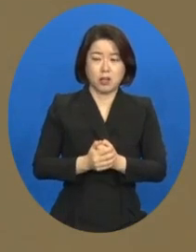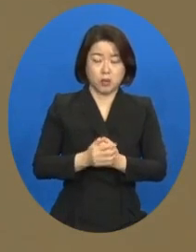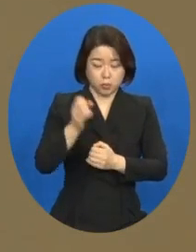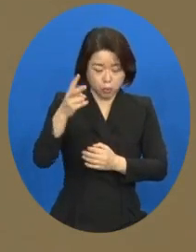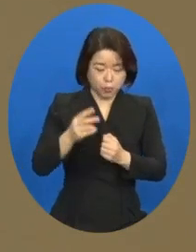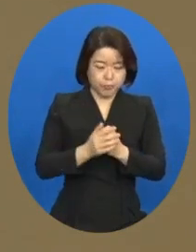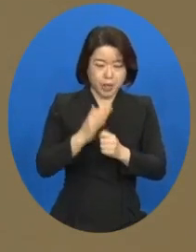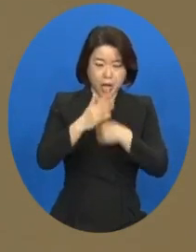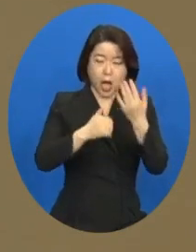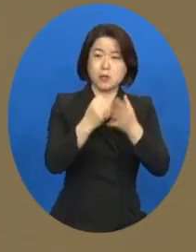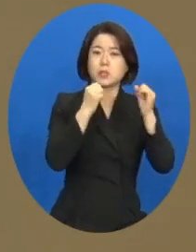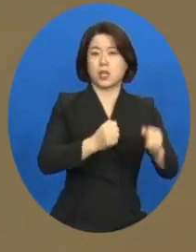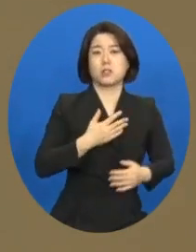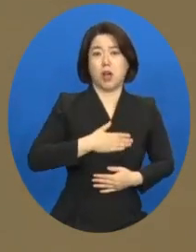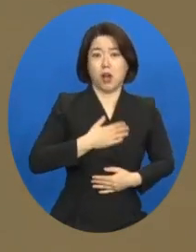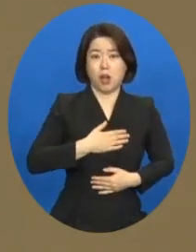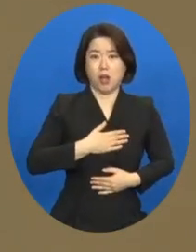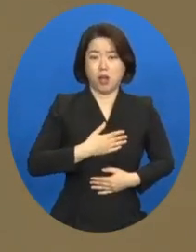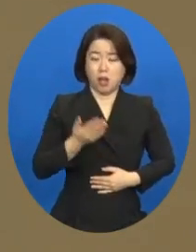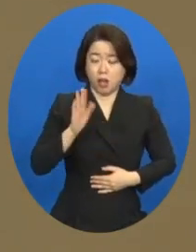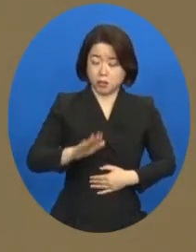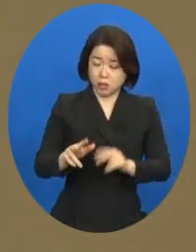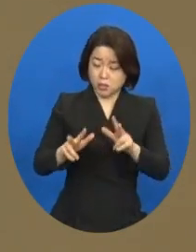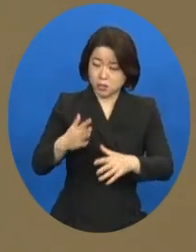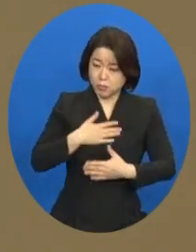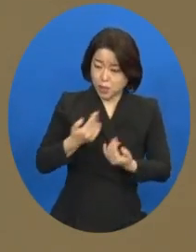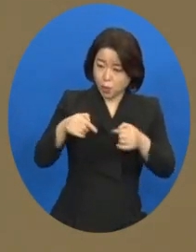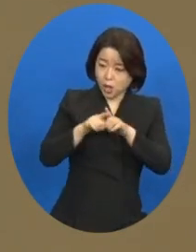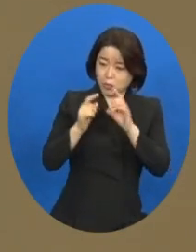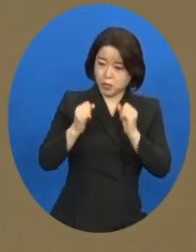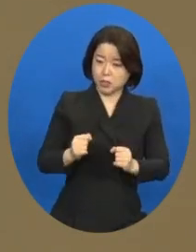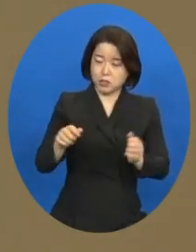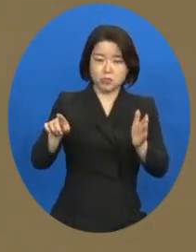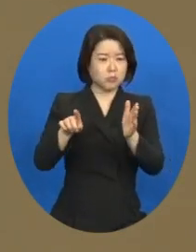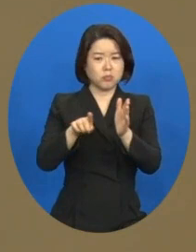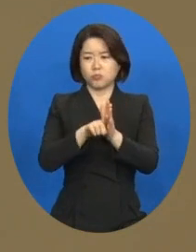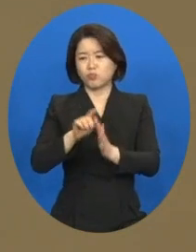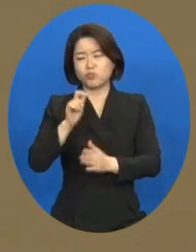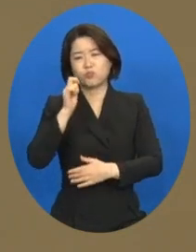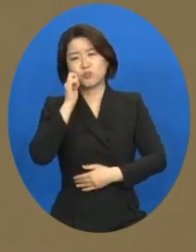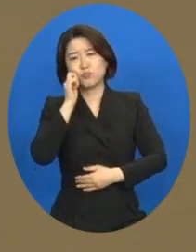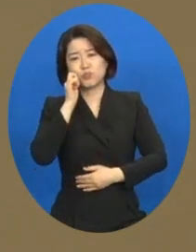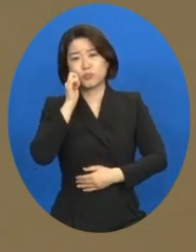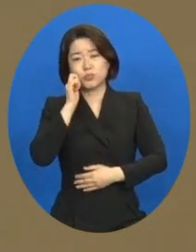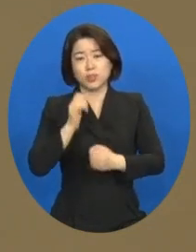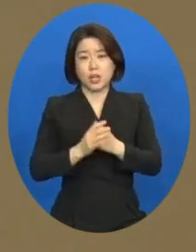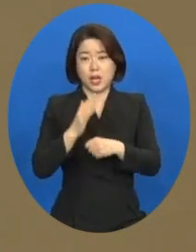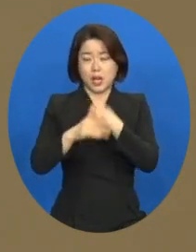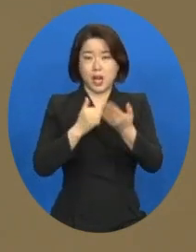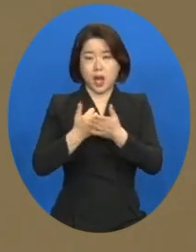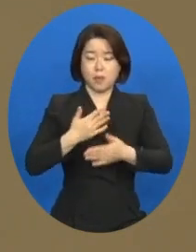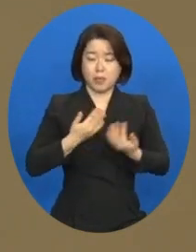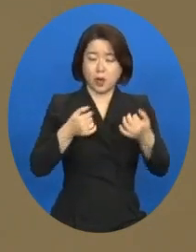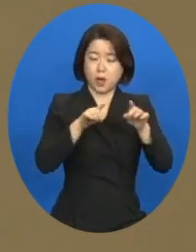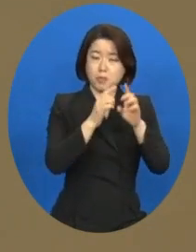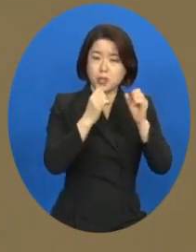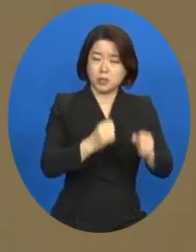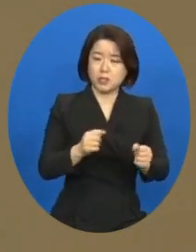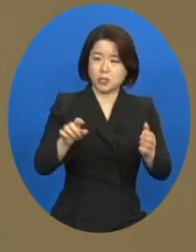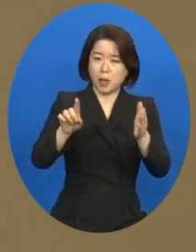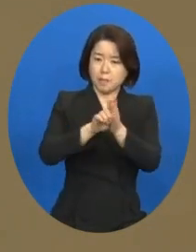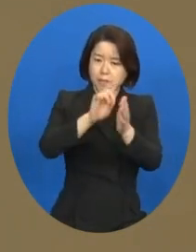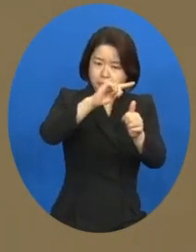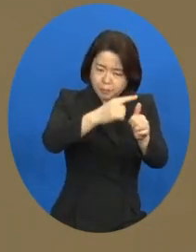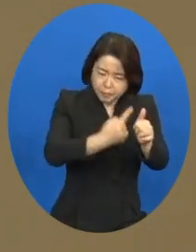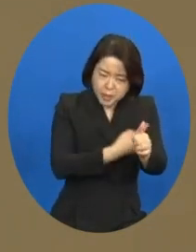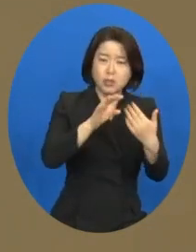알겠어요. 근데 지금 나와 함께 계시는 게 믿어지지가 않아요. 하나님이 나와 함께 계시는 게 믿어지기만